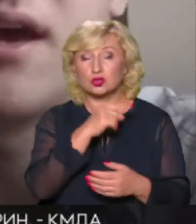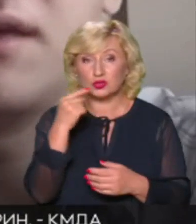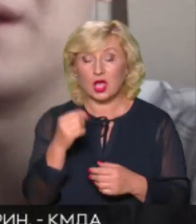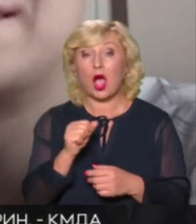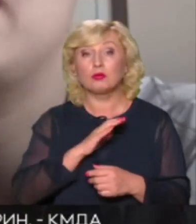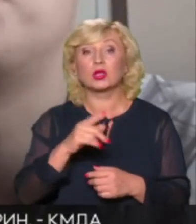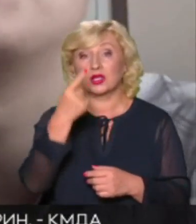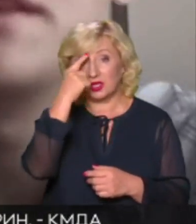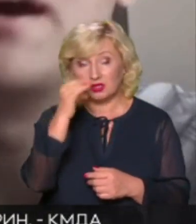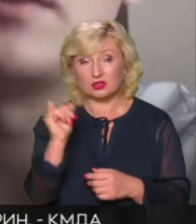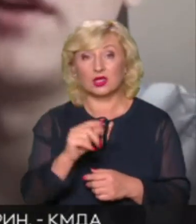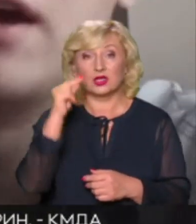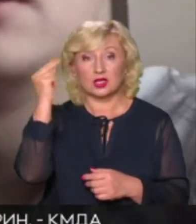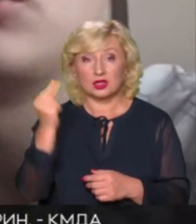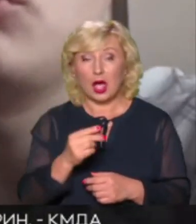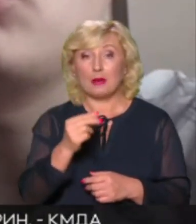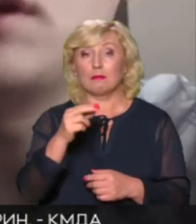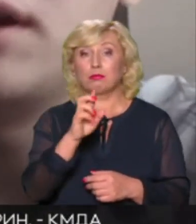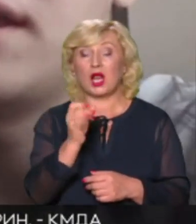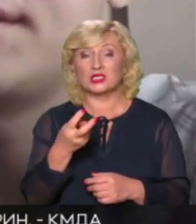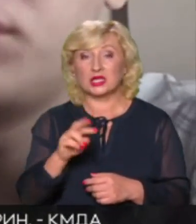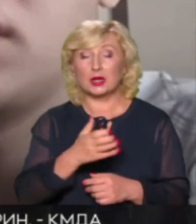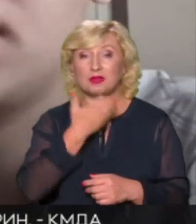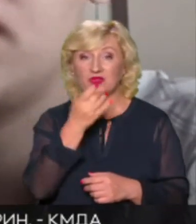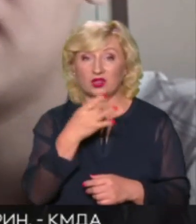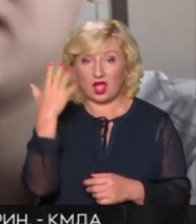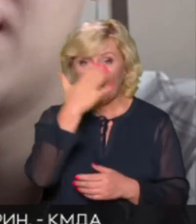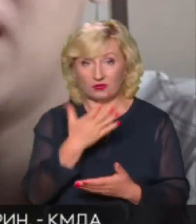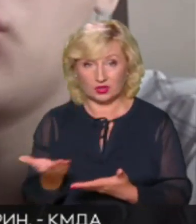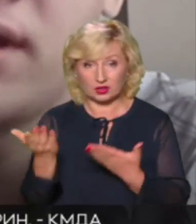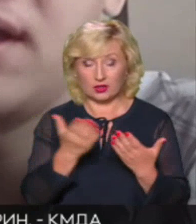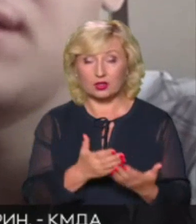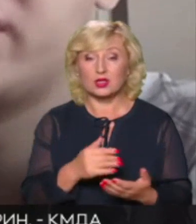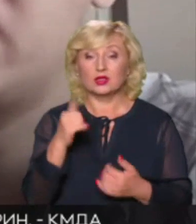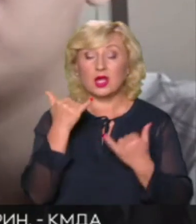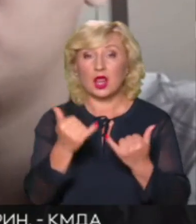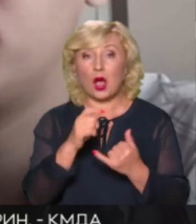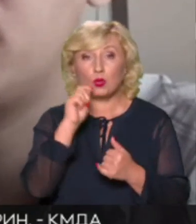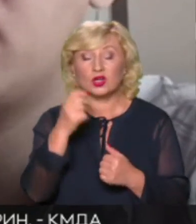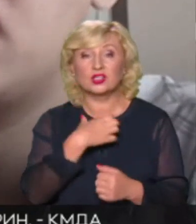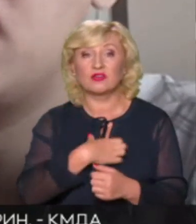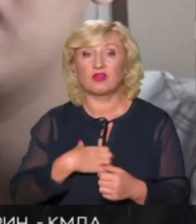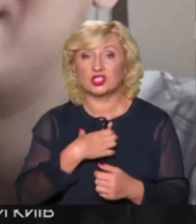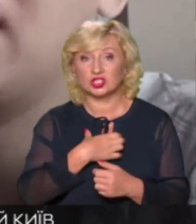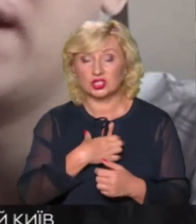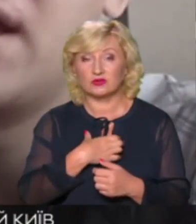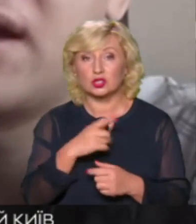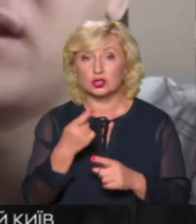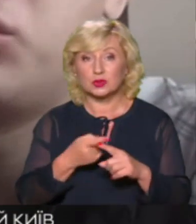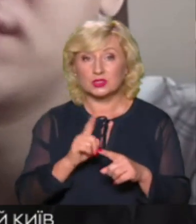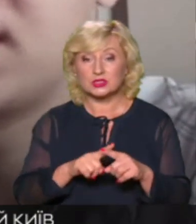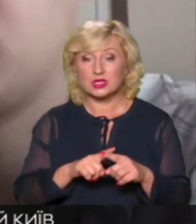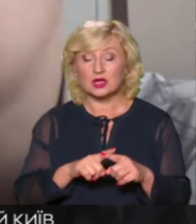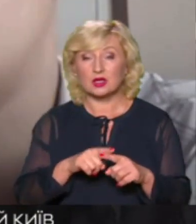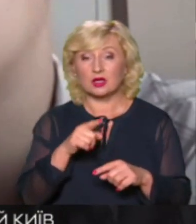Індія, і Бразилія, і Південна Африка. Тому, власне, для України важливо, щоб ця лінія, яка там